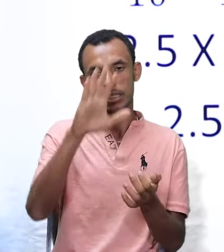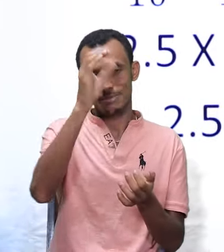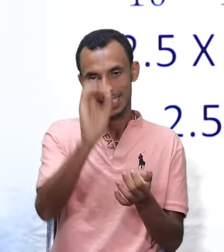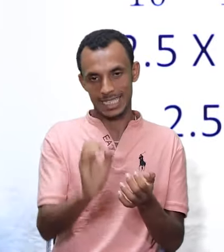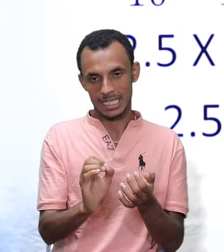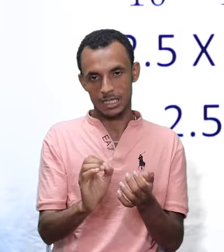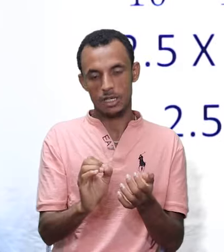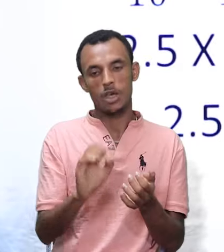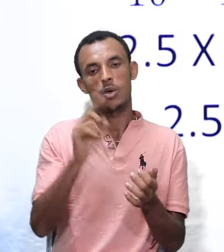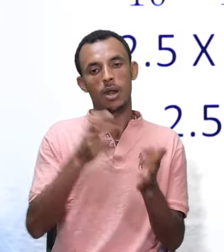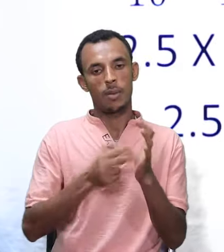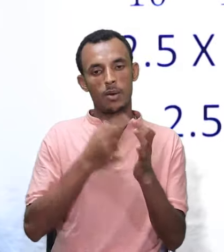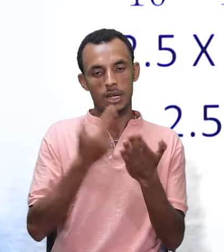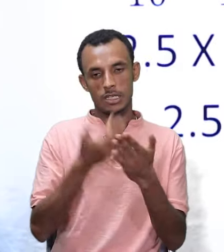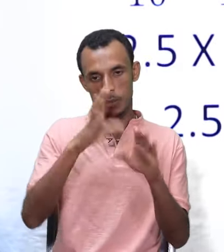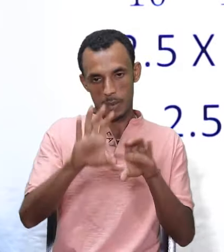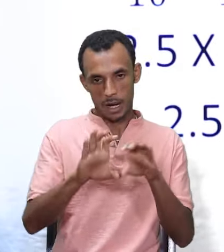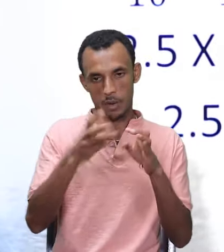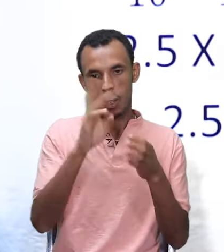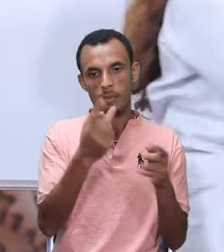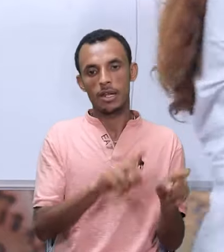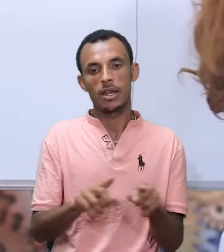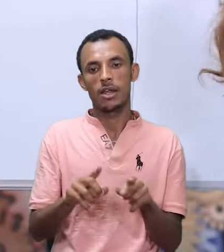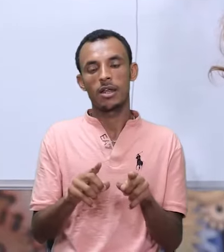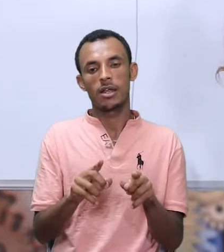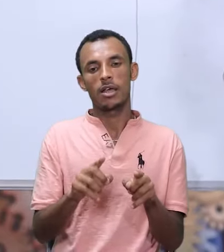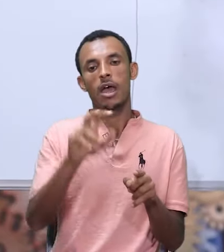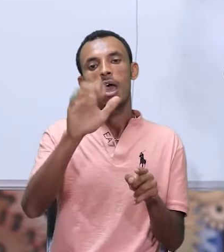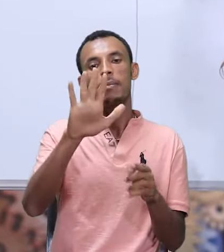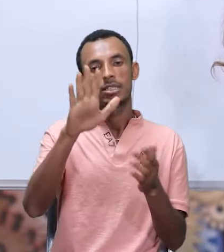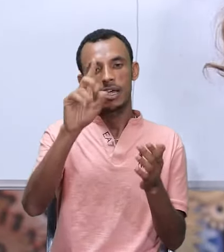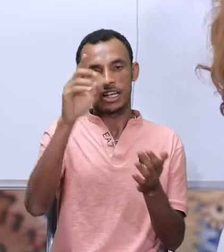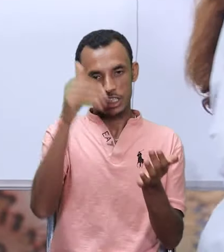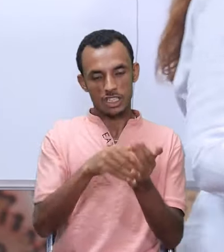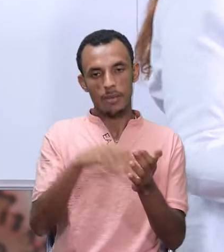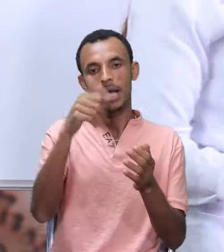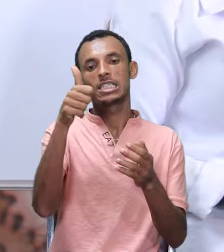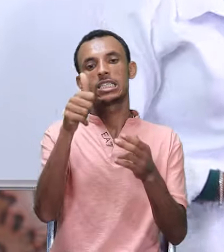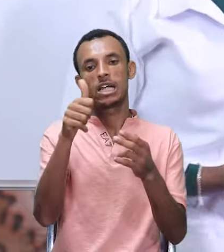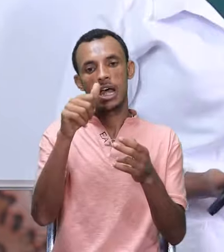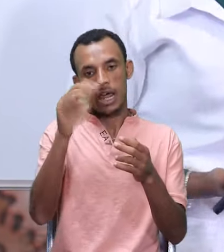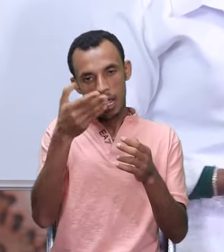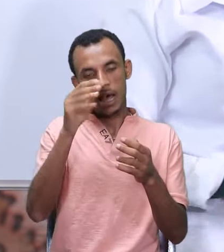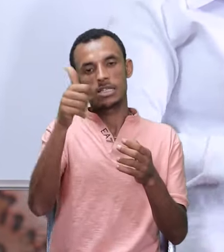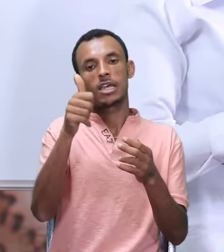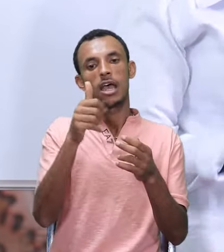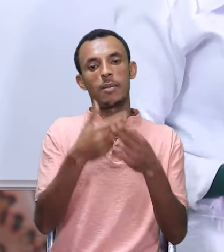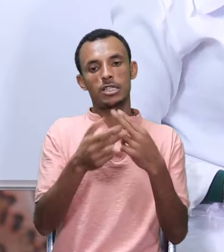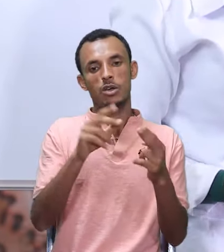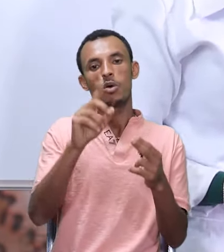2.5% ይመጣል ማለት ነው እንደዚህ በማድረግ ወይም ደግሞ ይሄንን 25/1000ኛን ራሱ በ10 10ኛ አባስተን ወደ 100ኛ